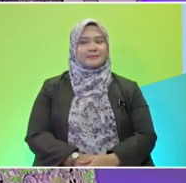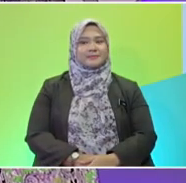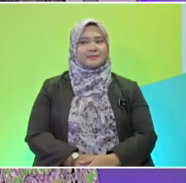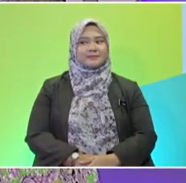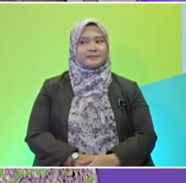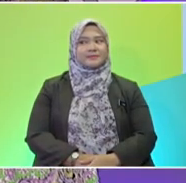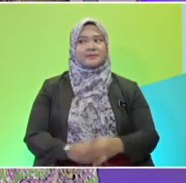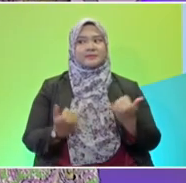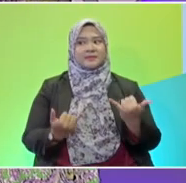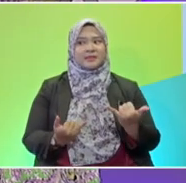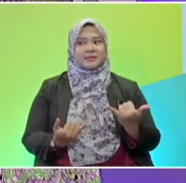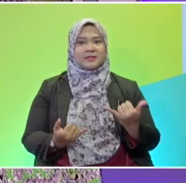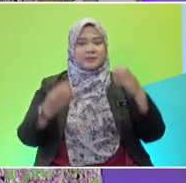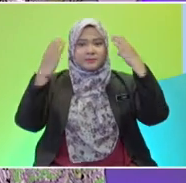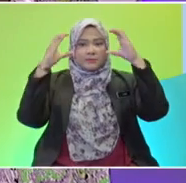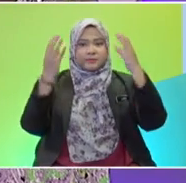oke